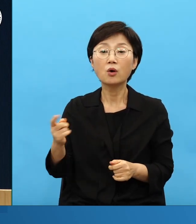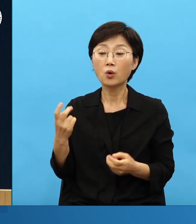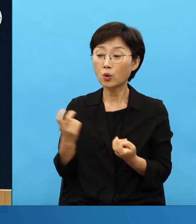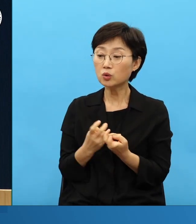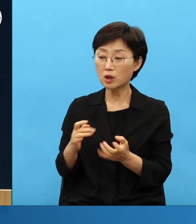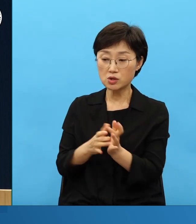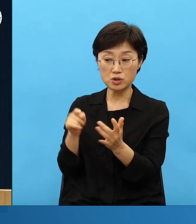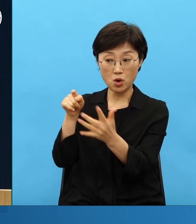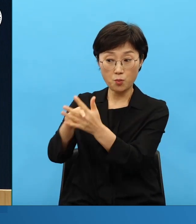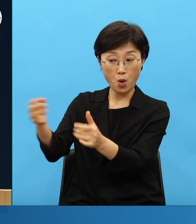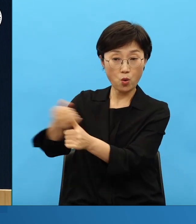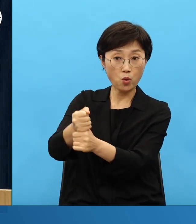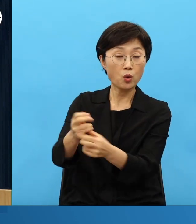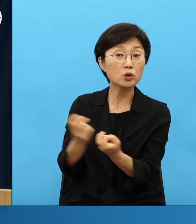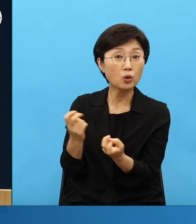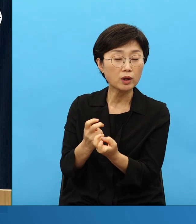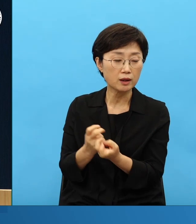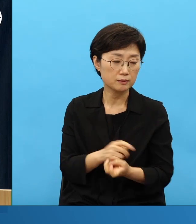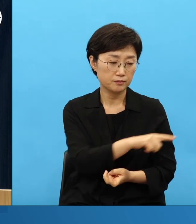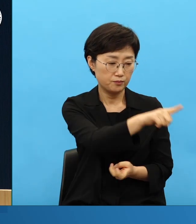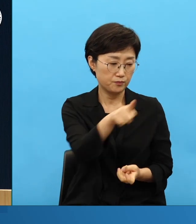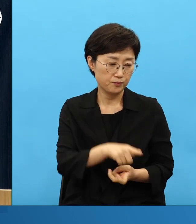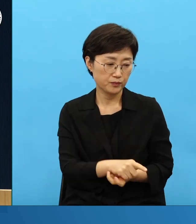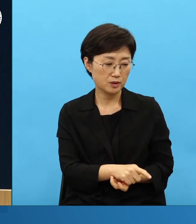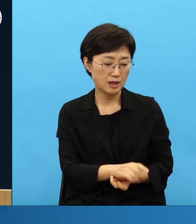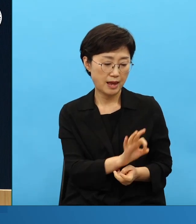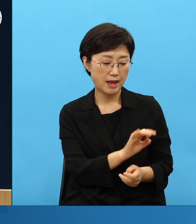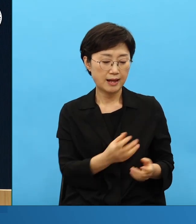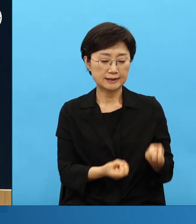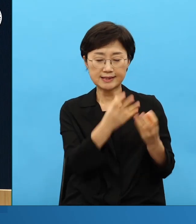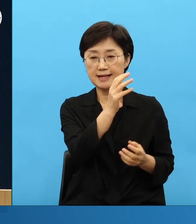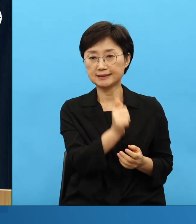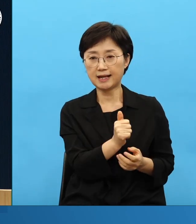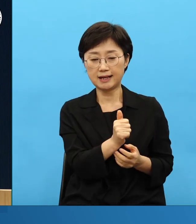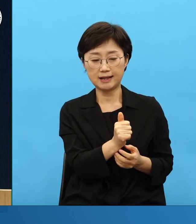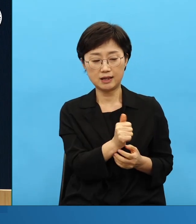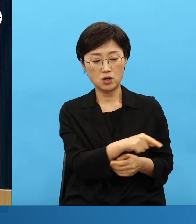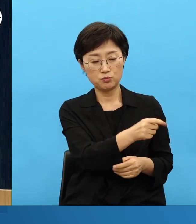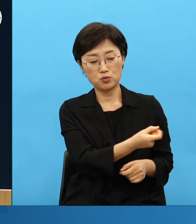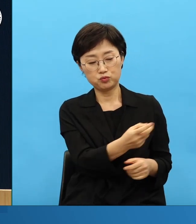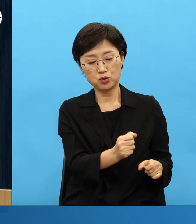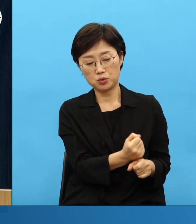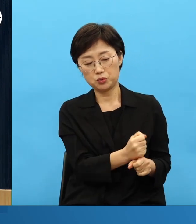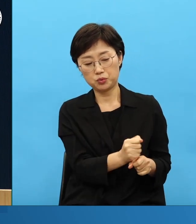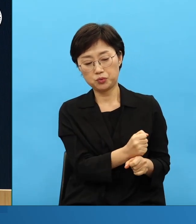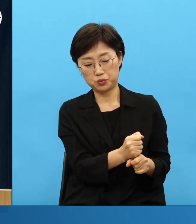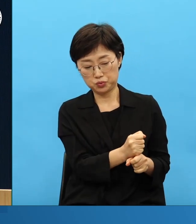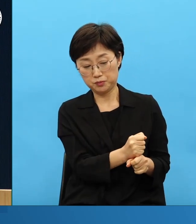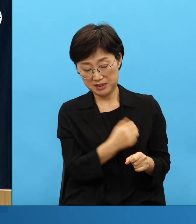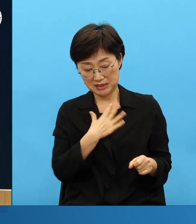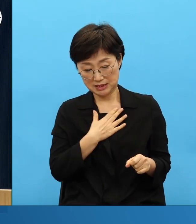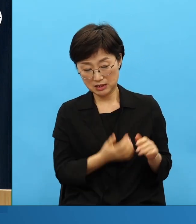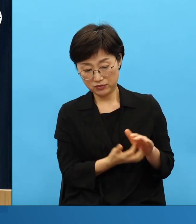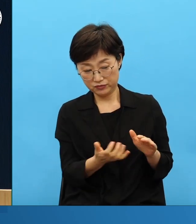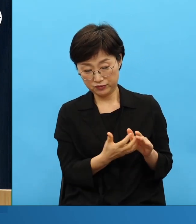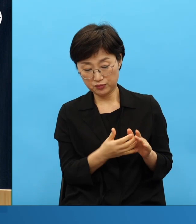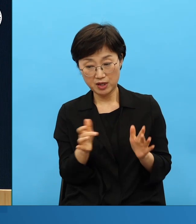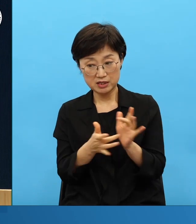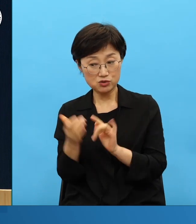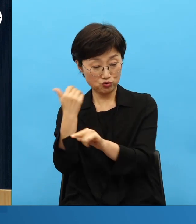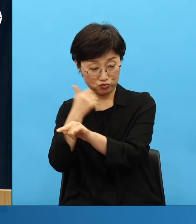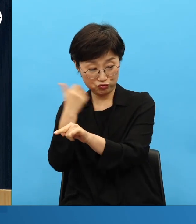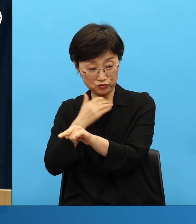Jesus was being arrested, Judas Iscariot had actually colluded with Annas, and he had told the authorities where Jesus would be. 예수님을 붙잡았을